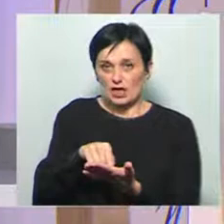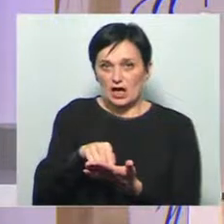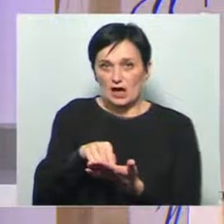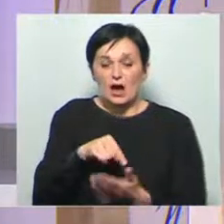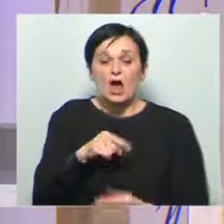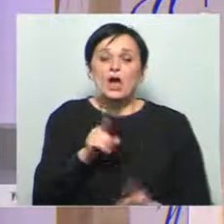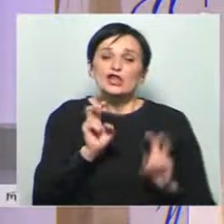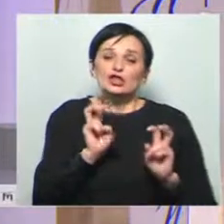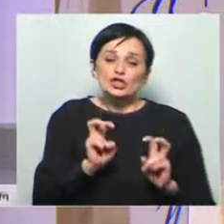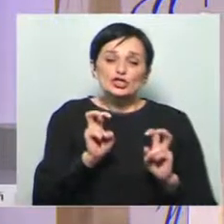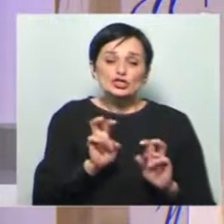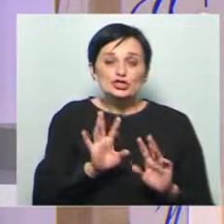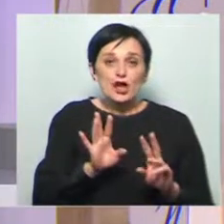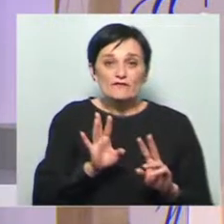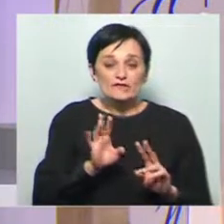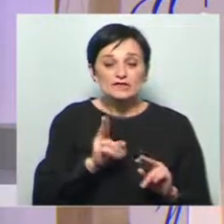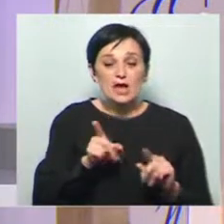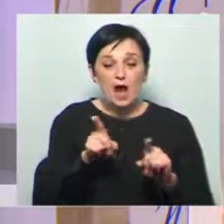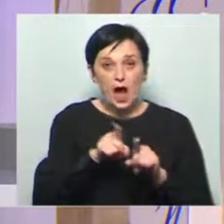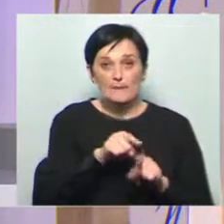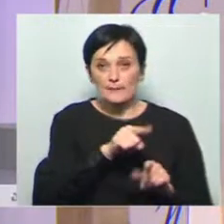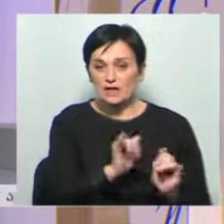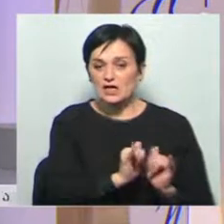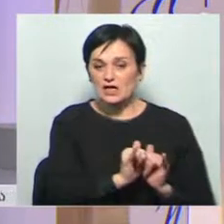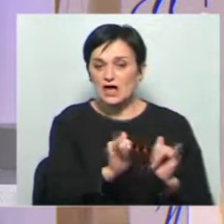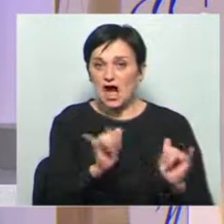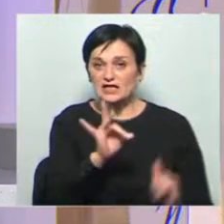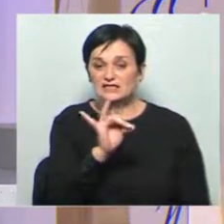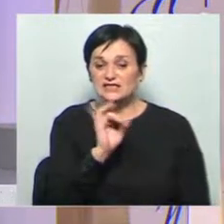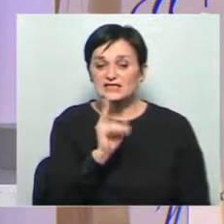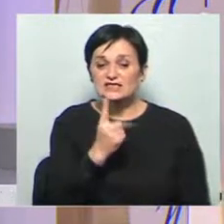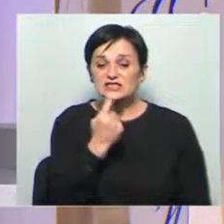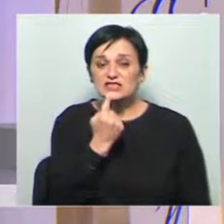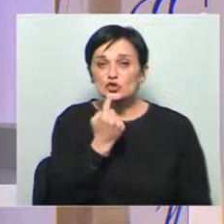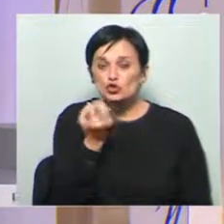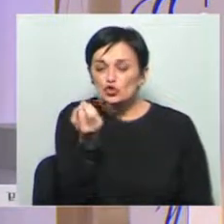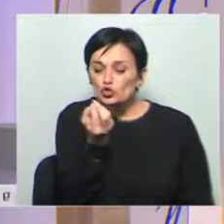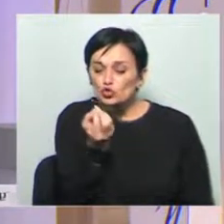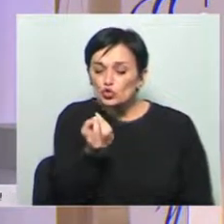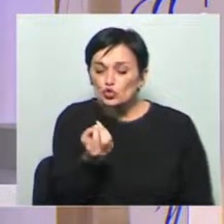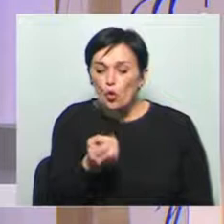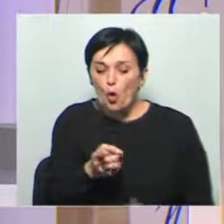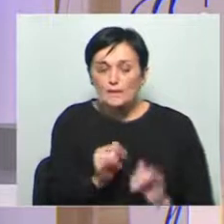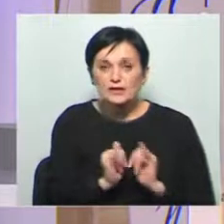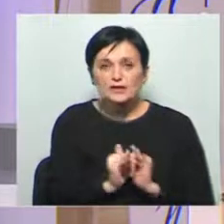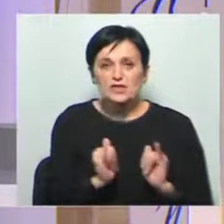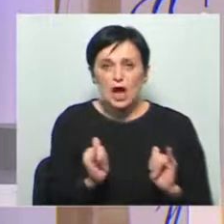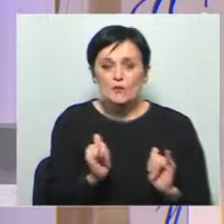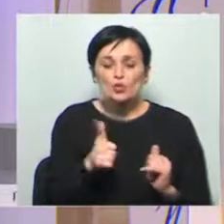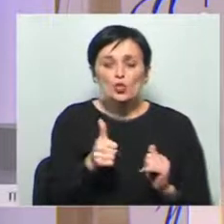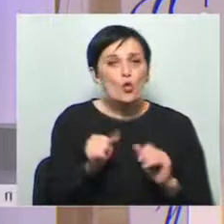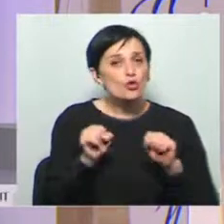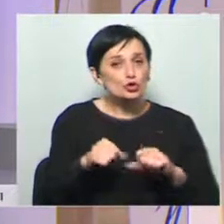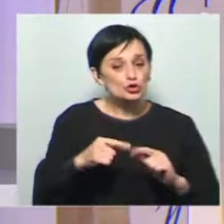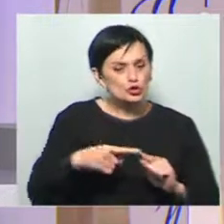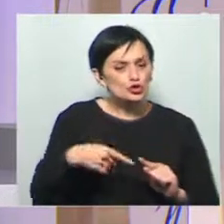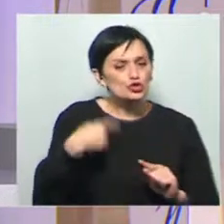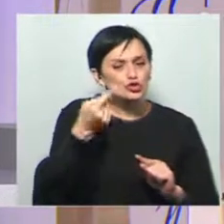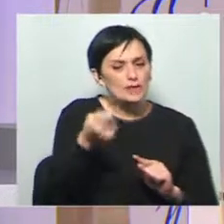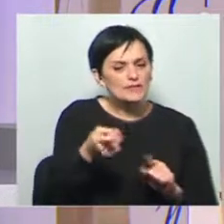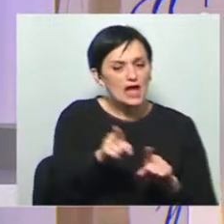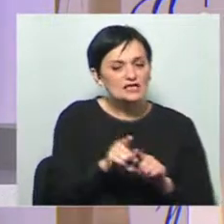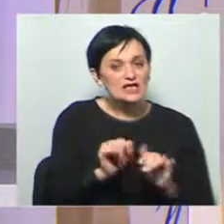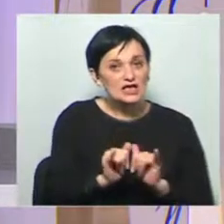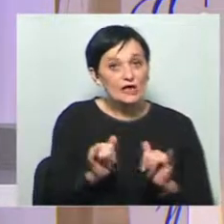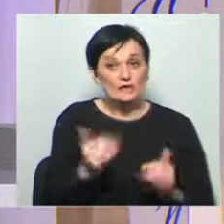თრომბი. ნიშნავს თუ არა იმას, რომ ასე აქვს გაზრდილი რისკი თრომბის წარმოქმნის და რამდენად შესაძლებელია, რომ შემდეგშიც